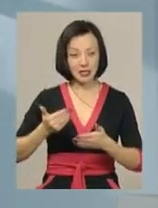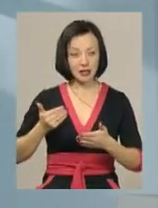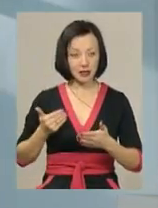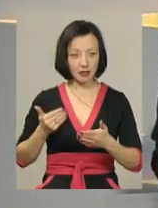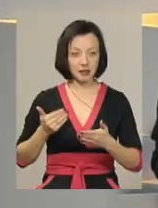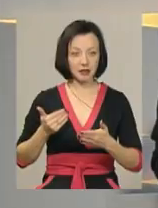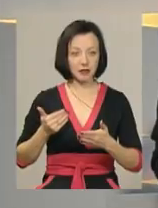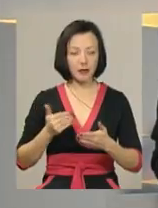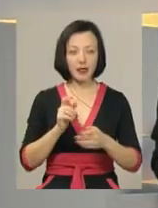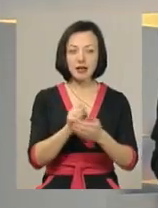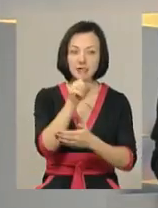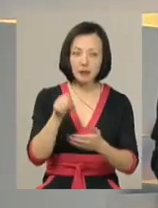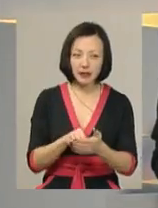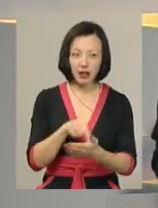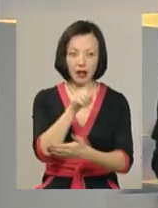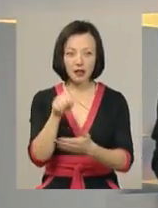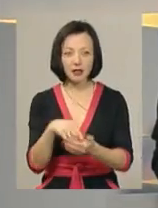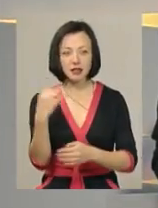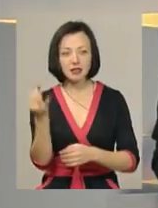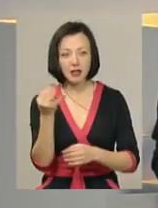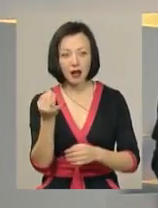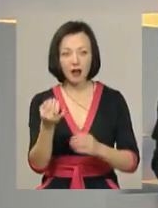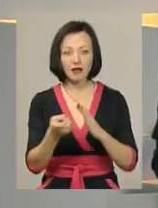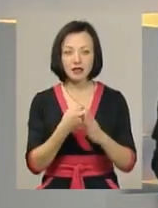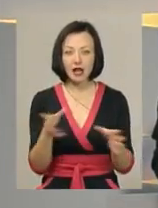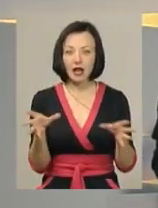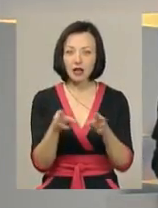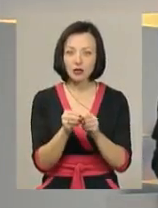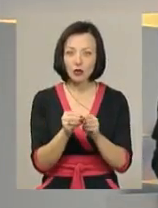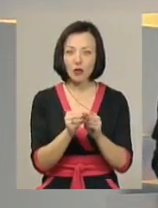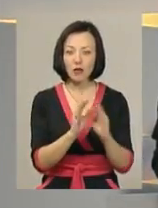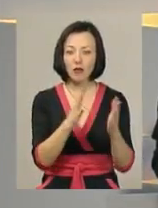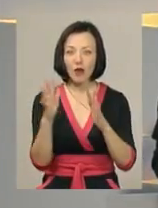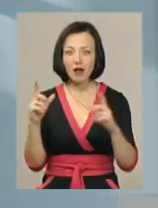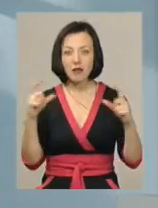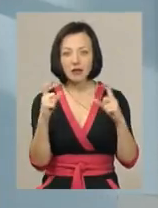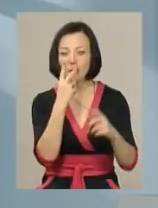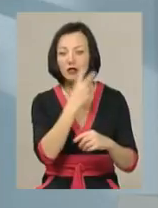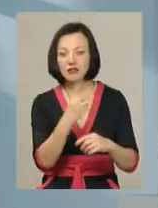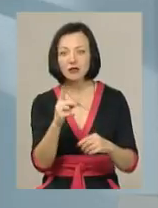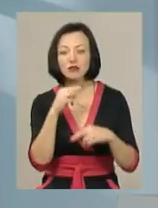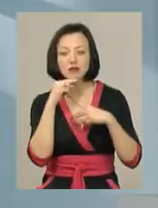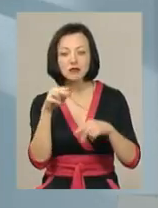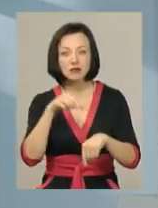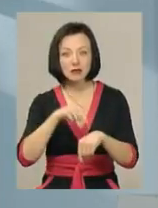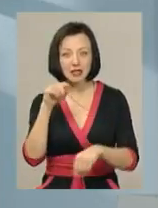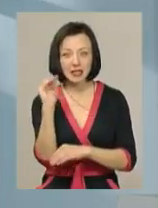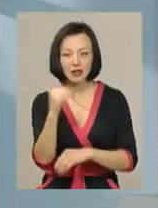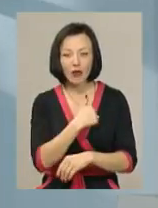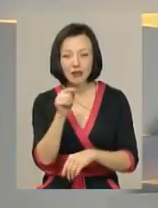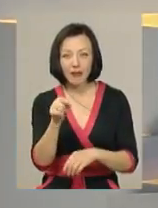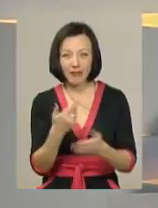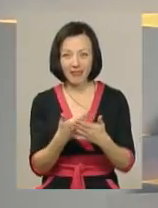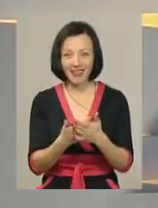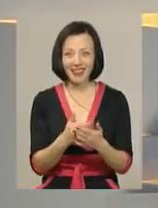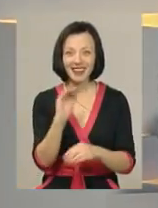заздалегідь задавати запитання цікавитися навіть разом пройшовшись по магазину подивитися на що дитина більше реагує там